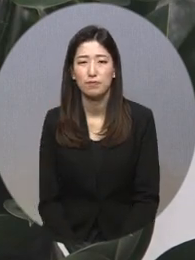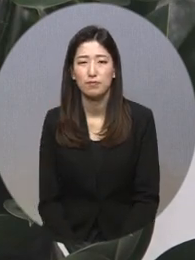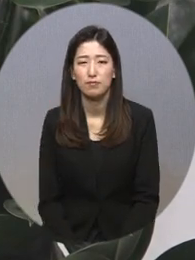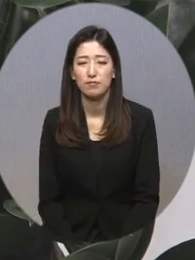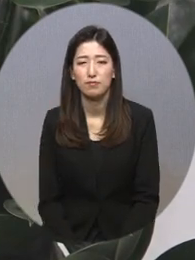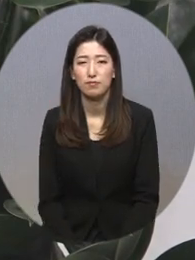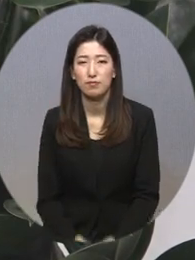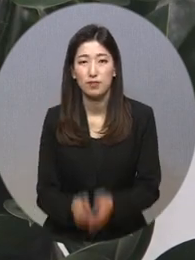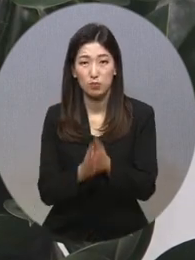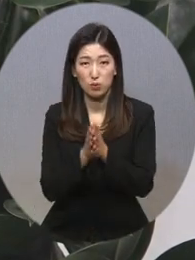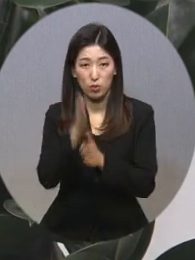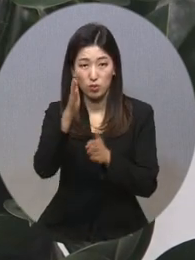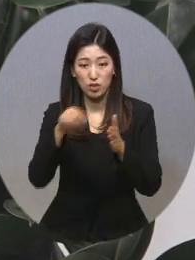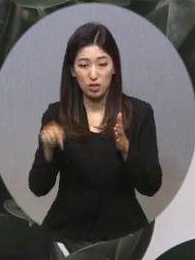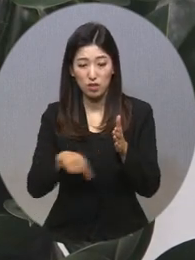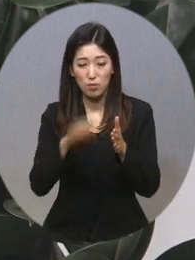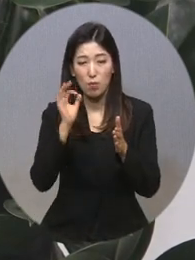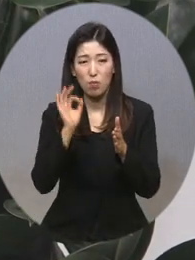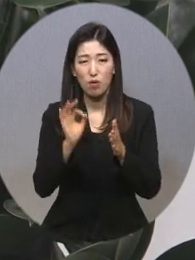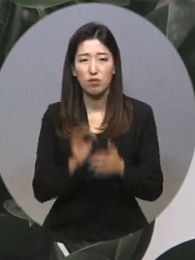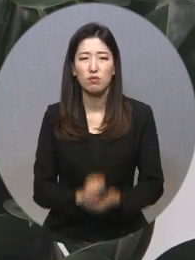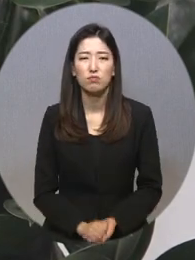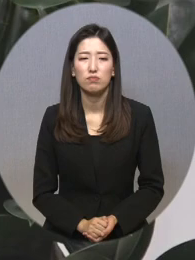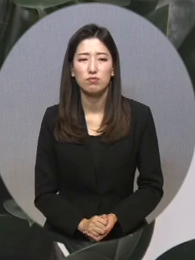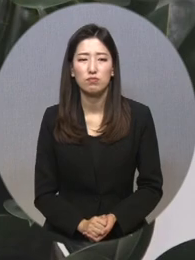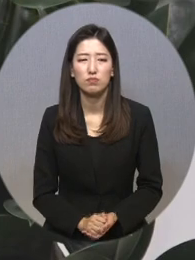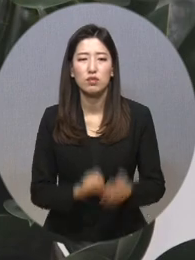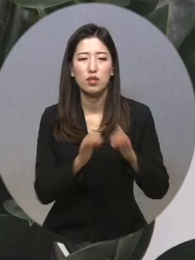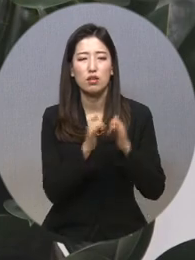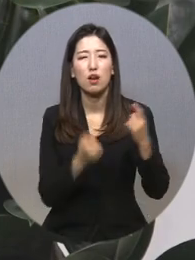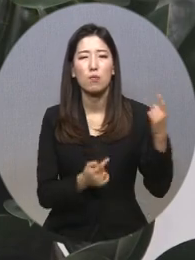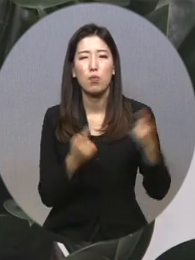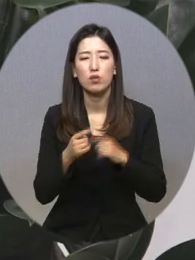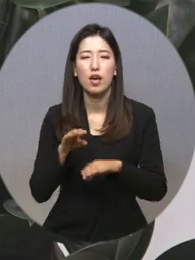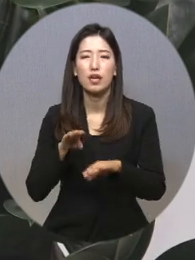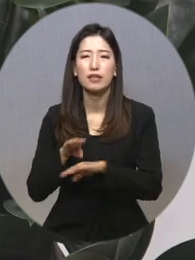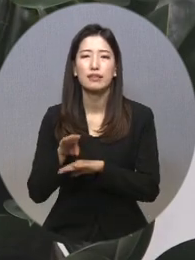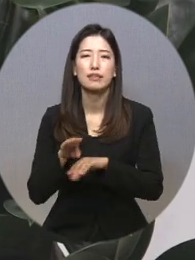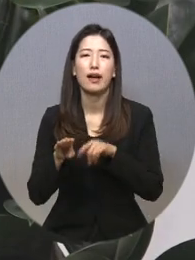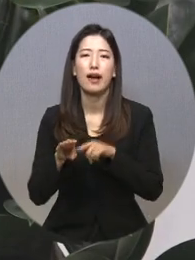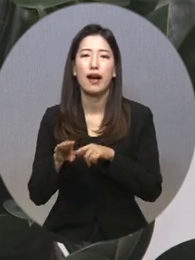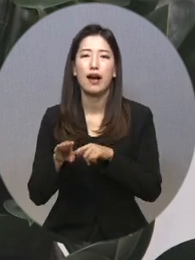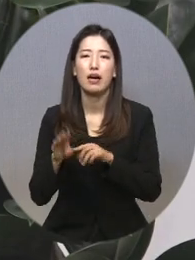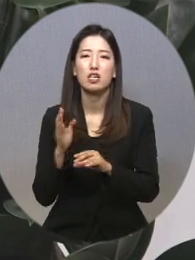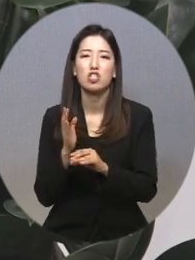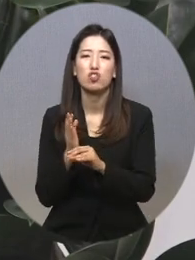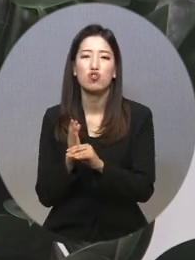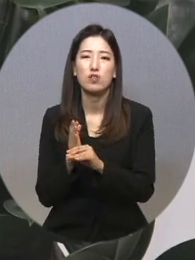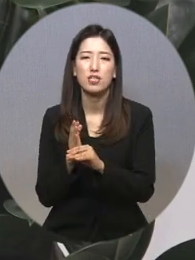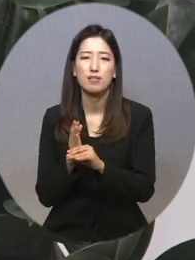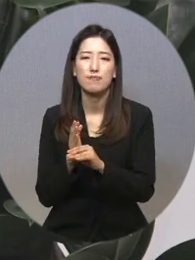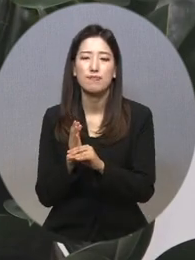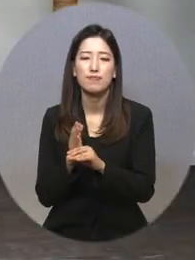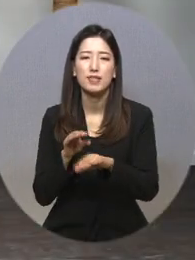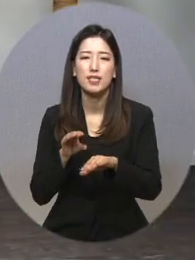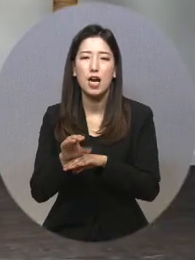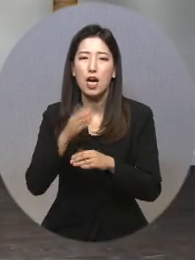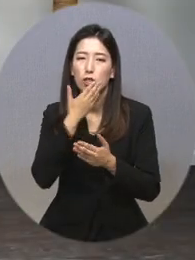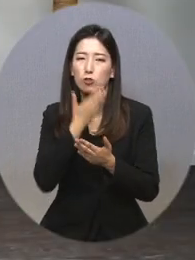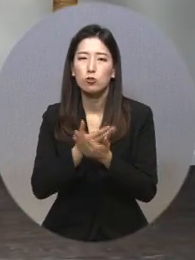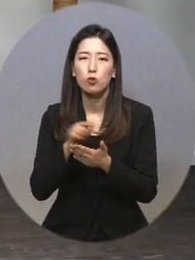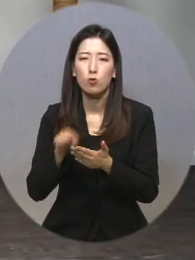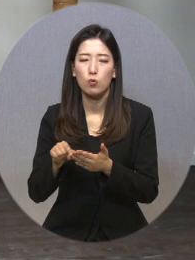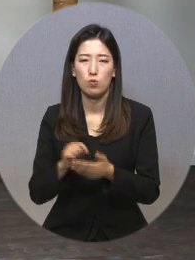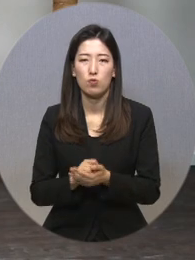우리 도시를 만드는 데 있어서 사람보다 자동차를 중심으로 해서 도시를 만들었습니다.